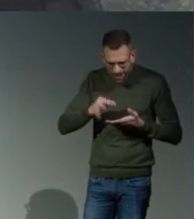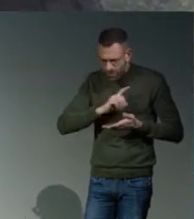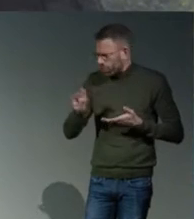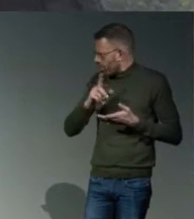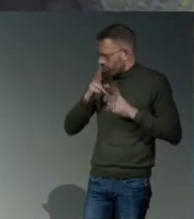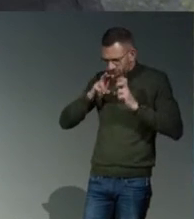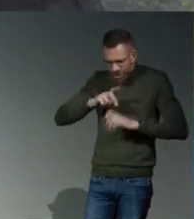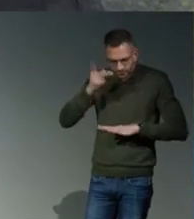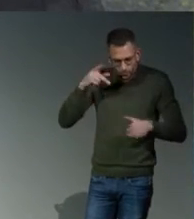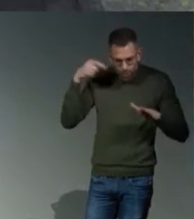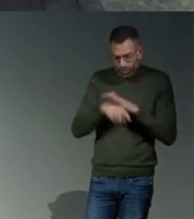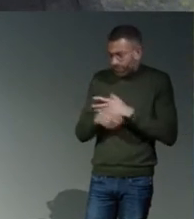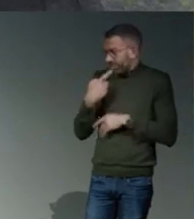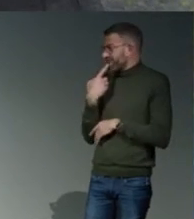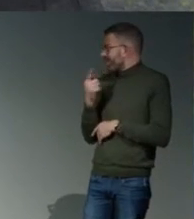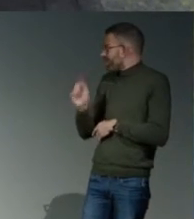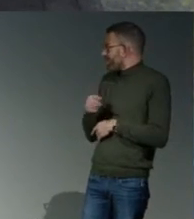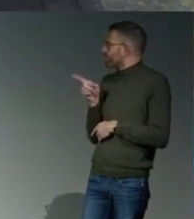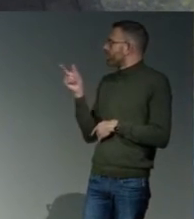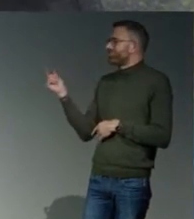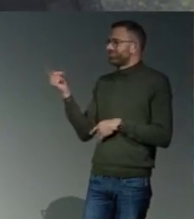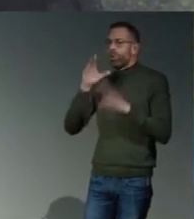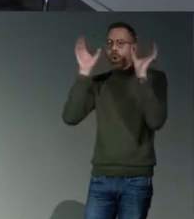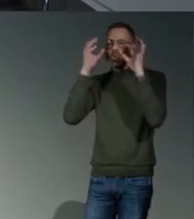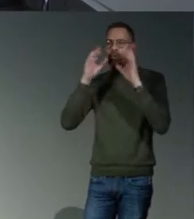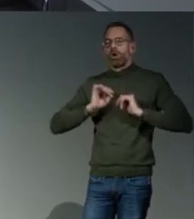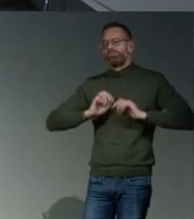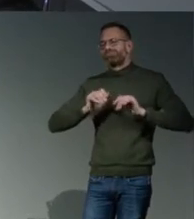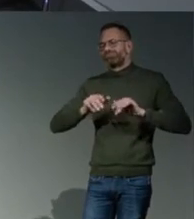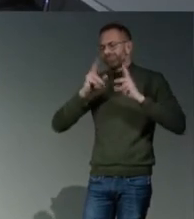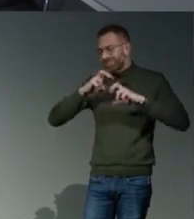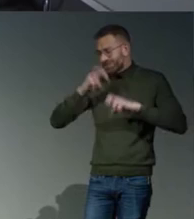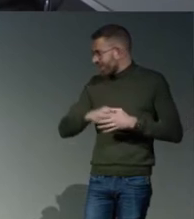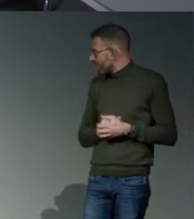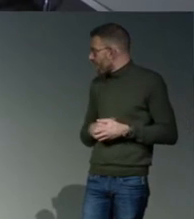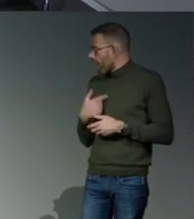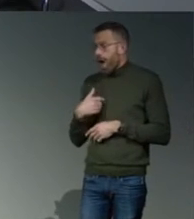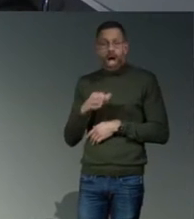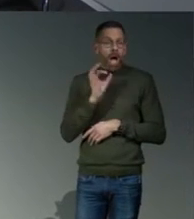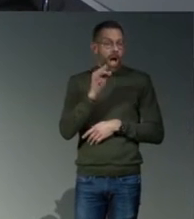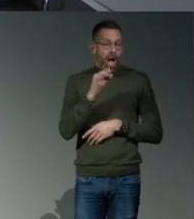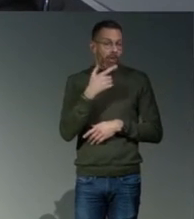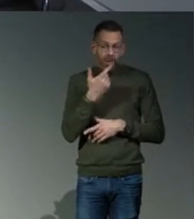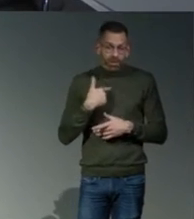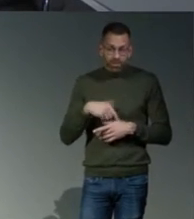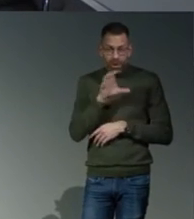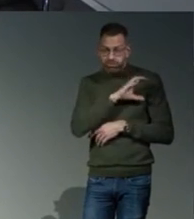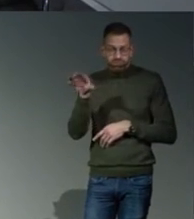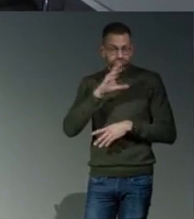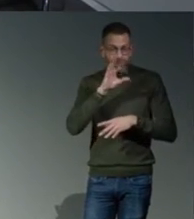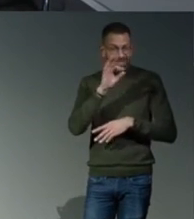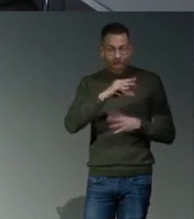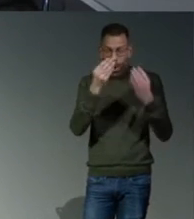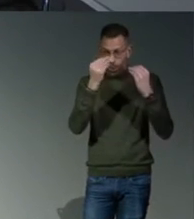des recherches. Donc vous aussi, forcément, vous avez googlé des trucs. Ben moi, je voudrais bien savoir ce que vous avez proposé. 150 cours de Python, plein